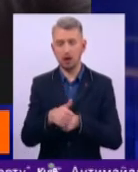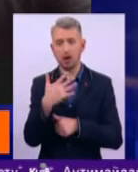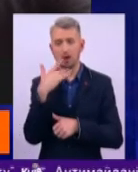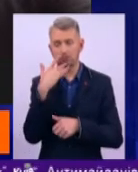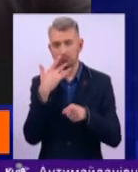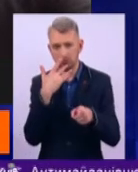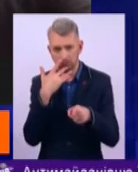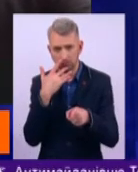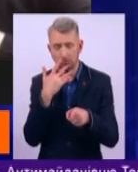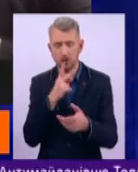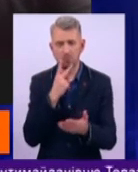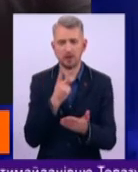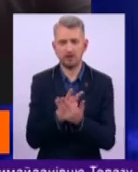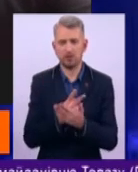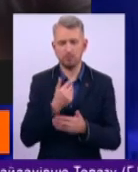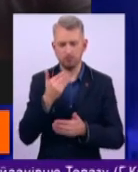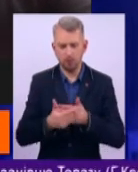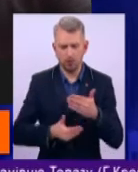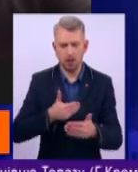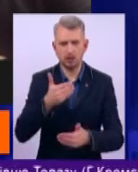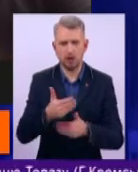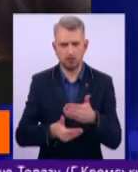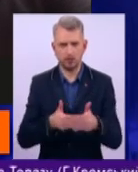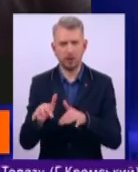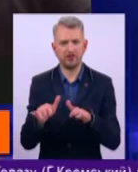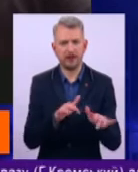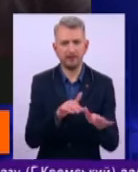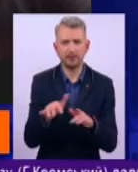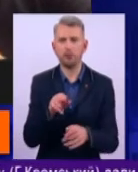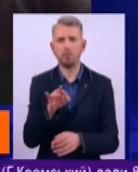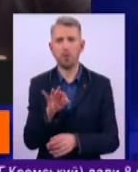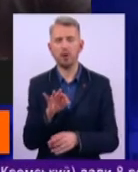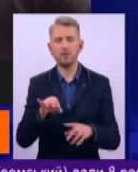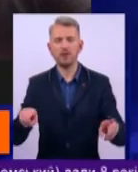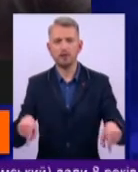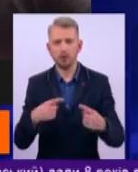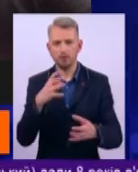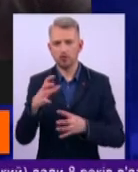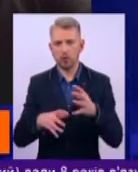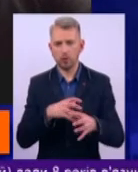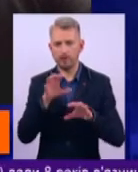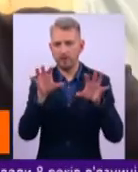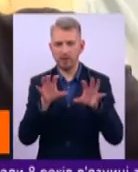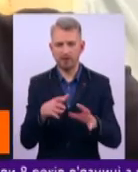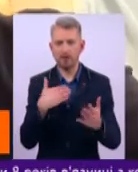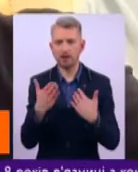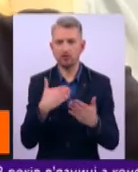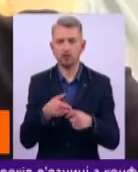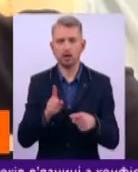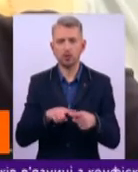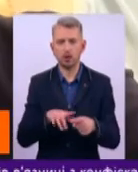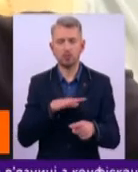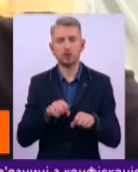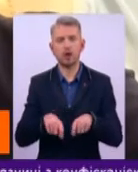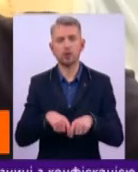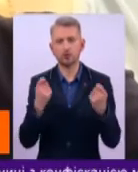Америки нужно демонстрировать поэтапные шаги по восстановлению международного права, в отношении, которое было нарушено